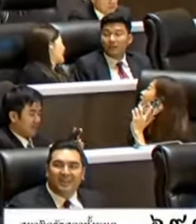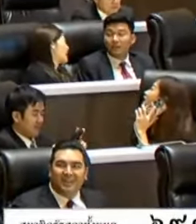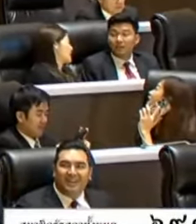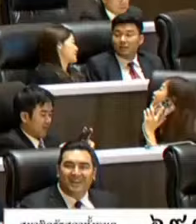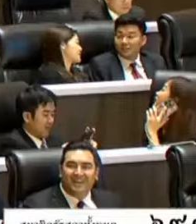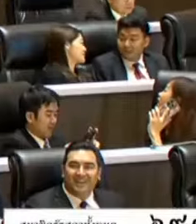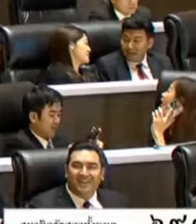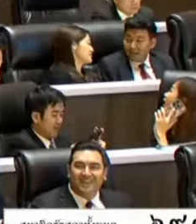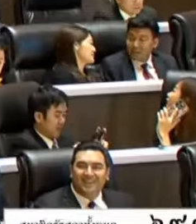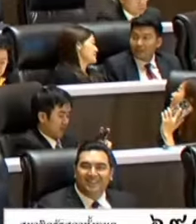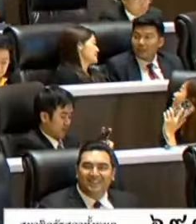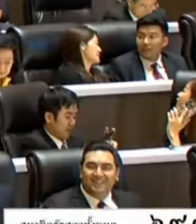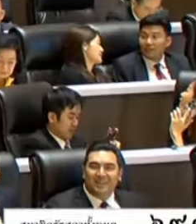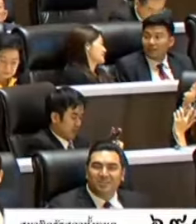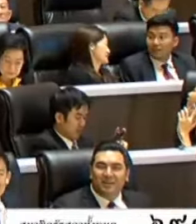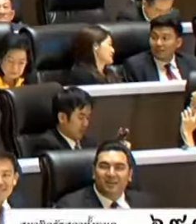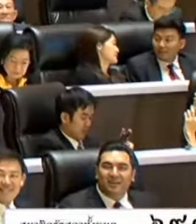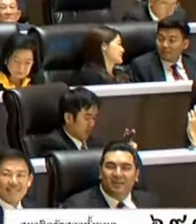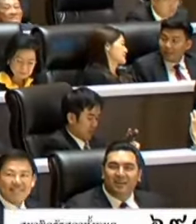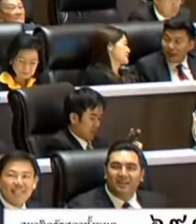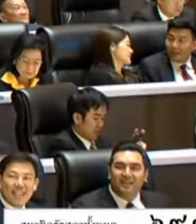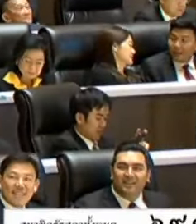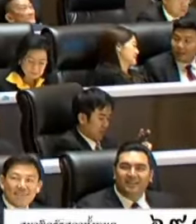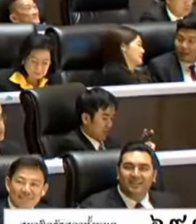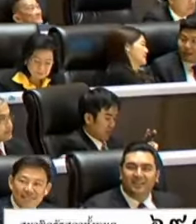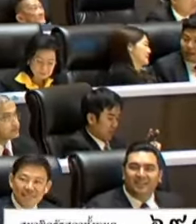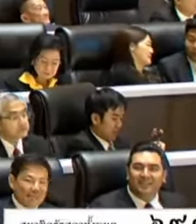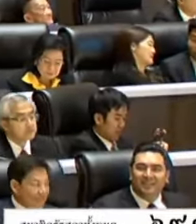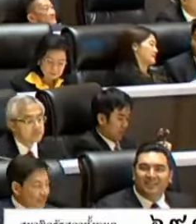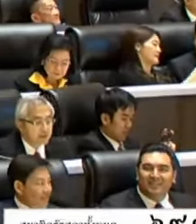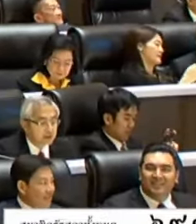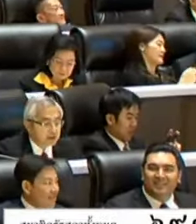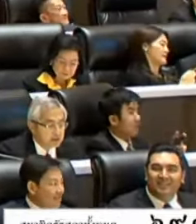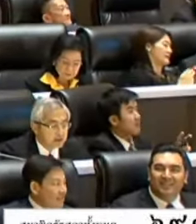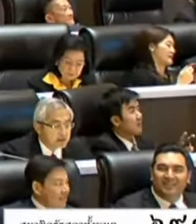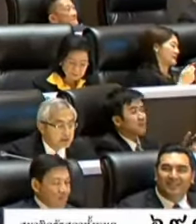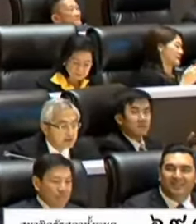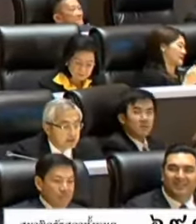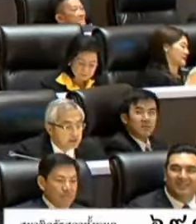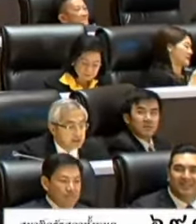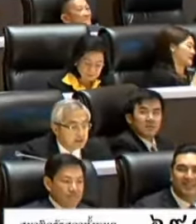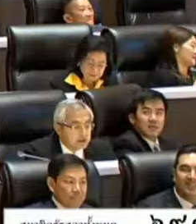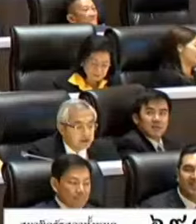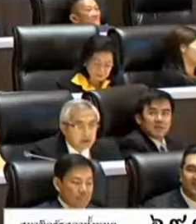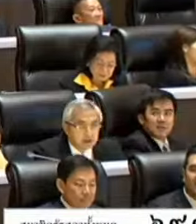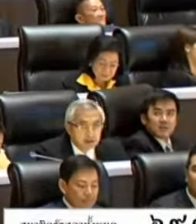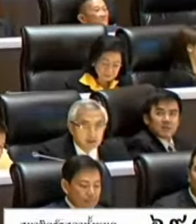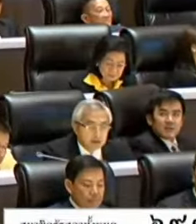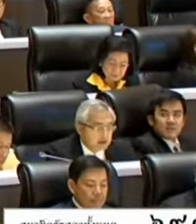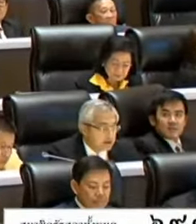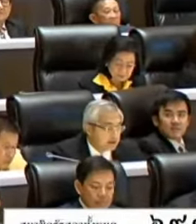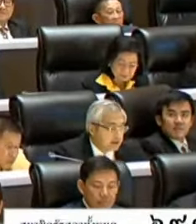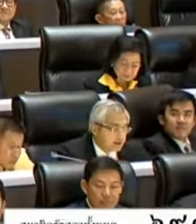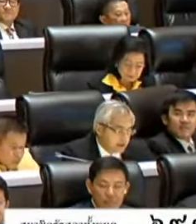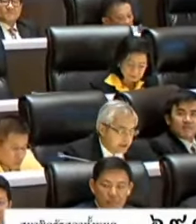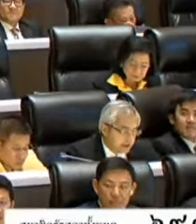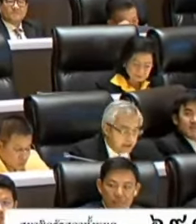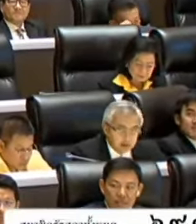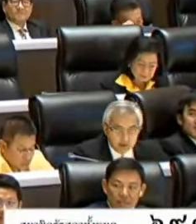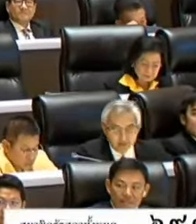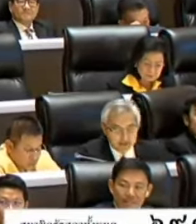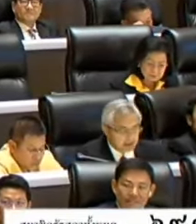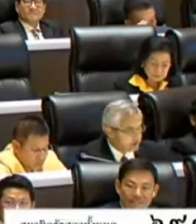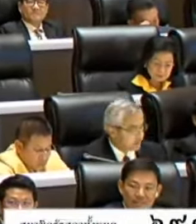กราบเรียนท่านประธานวุฒินะครับผมปริญญาวุฒิชัดกวันนะครับสมาชิกวุฒิสภา87ครับขอแสดงตนครับ 87ครับวุฒิส